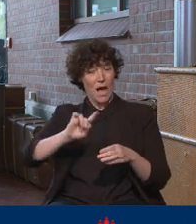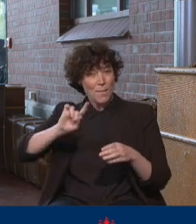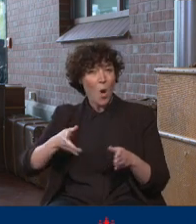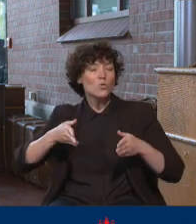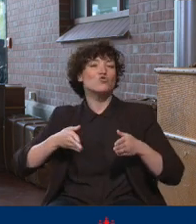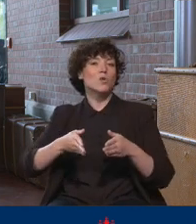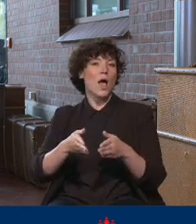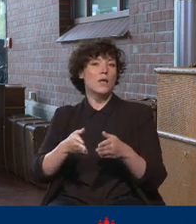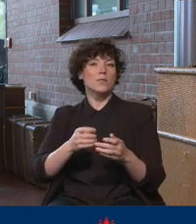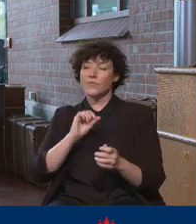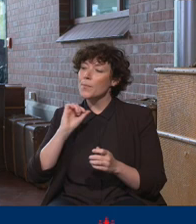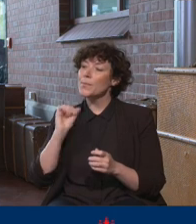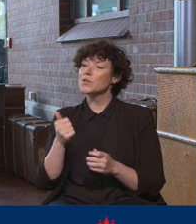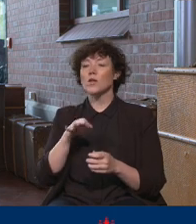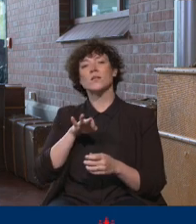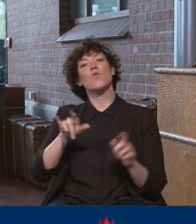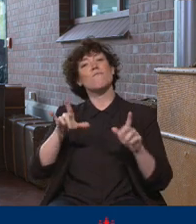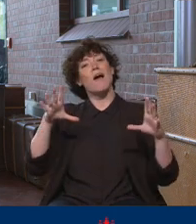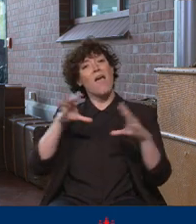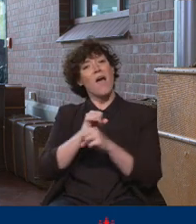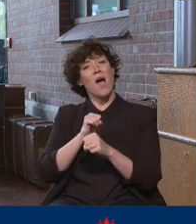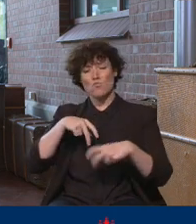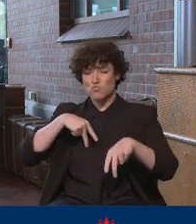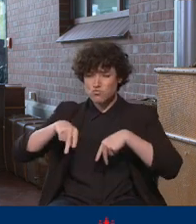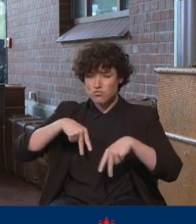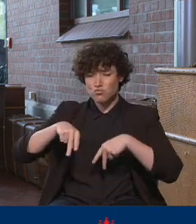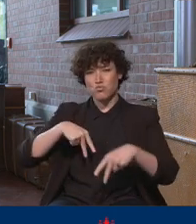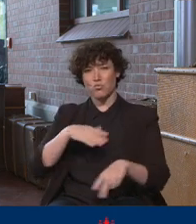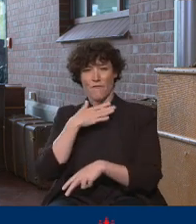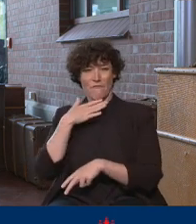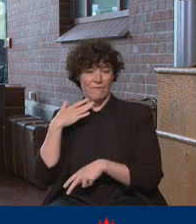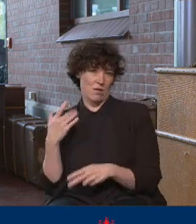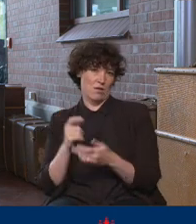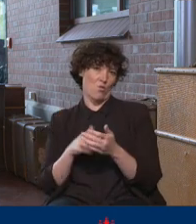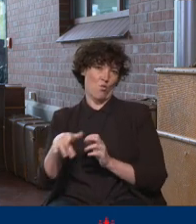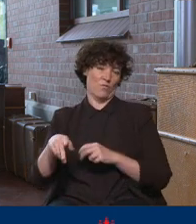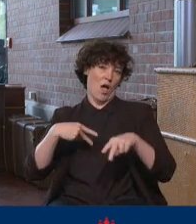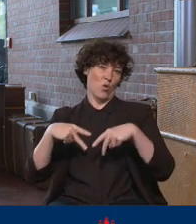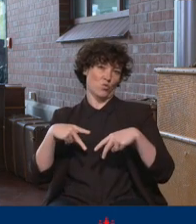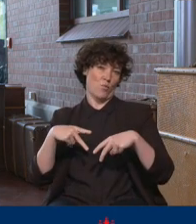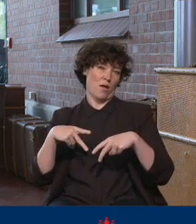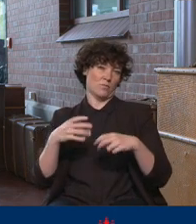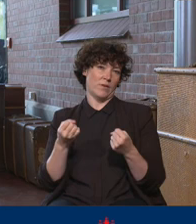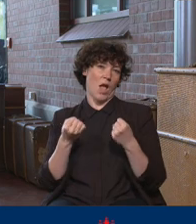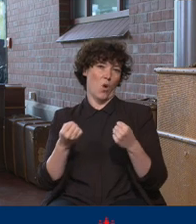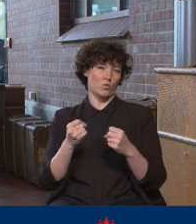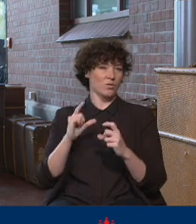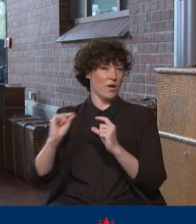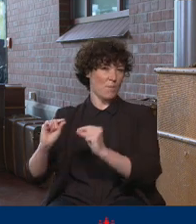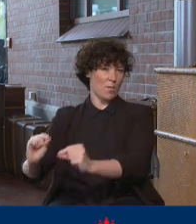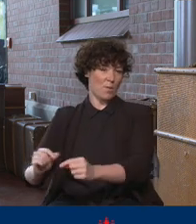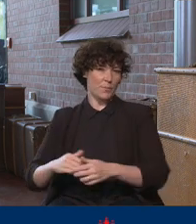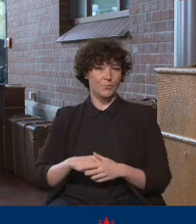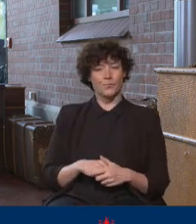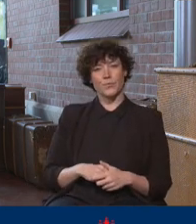zum feierabend immer sehr belastet wird weil die autos von der autobahn abfahren unser sehr